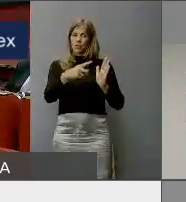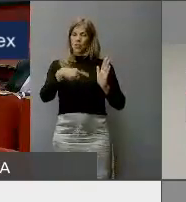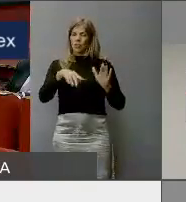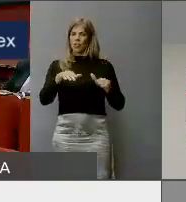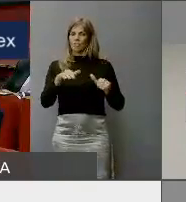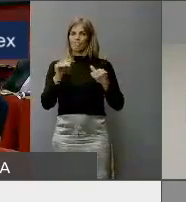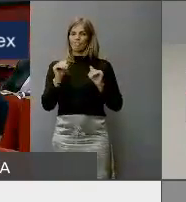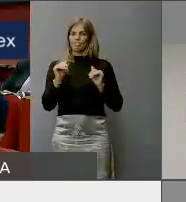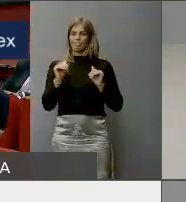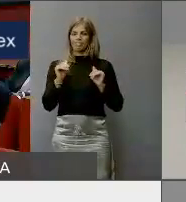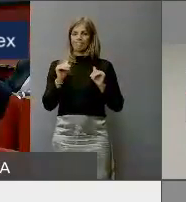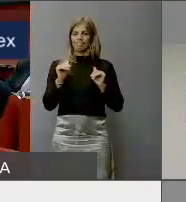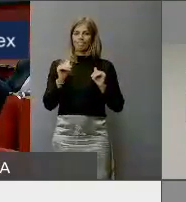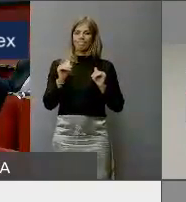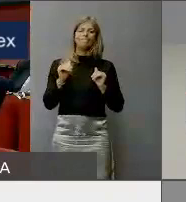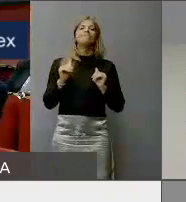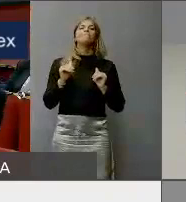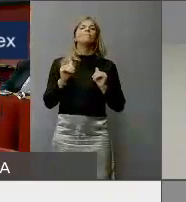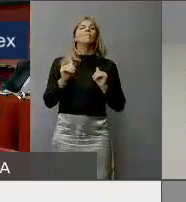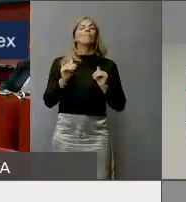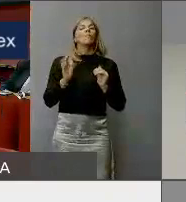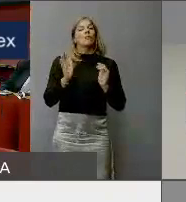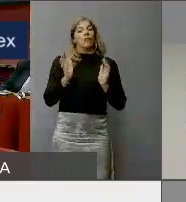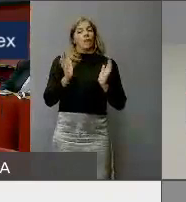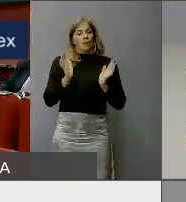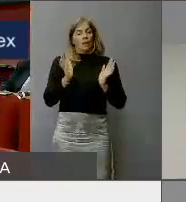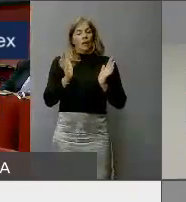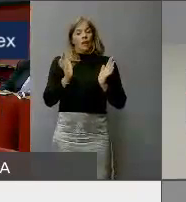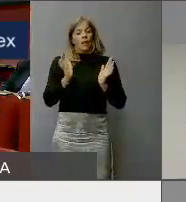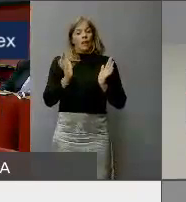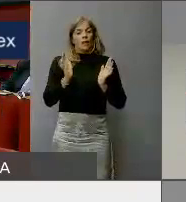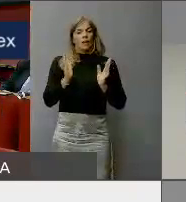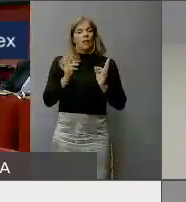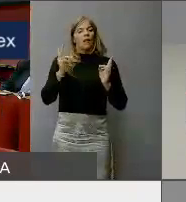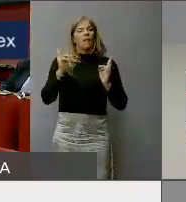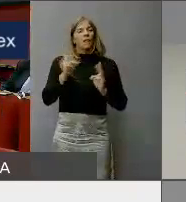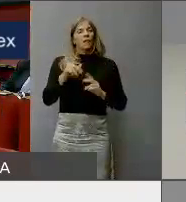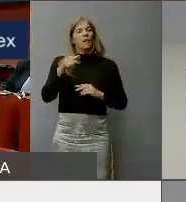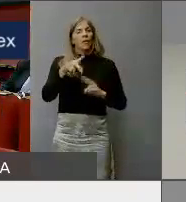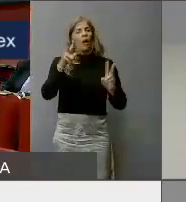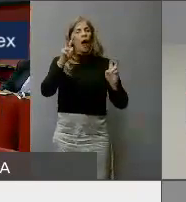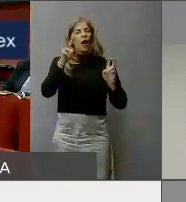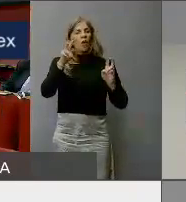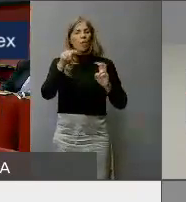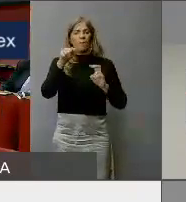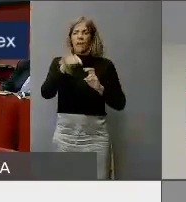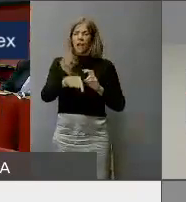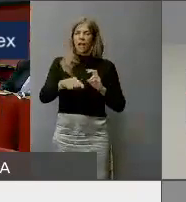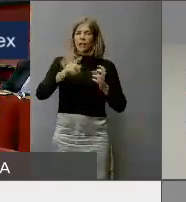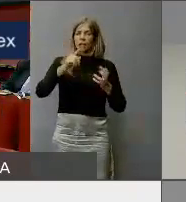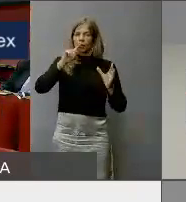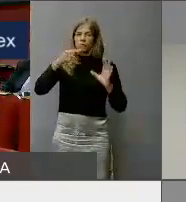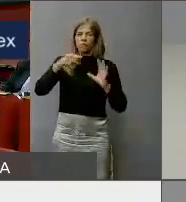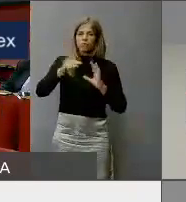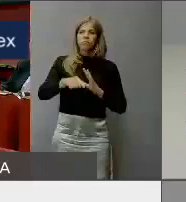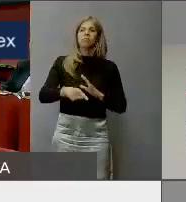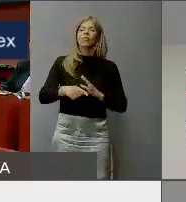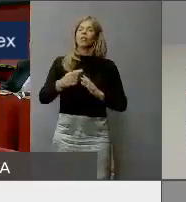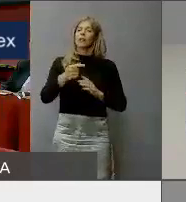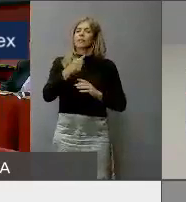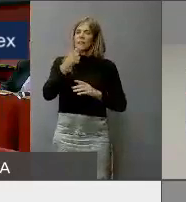guardate occuparsi di questi temi richiede grande professionalità passione ma